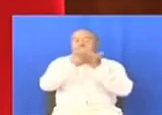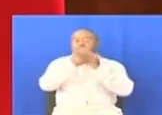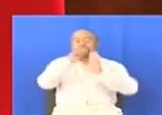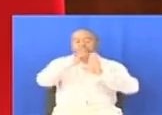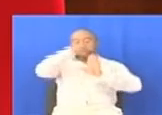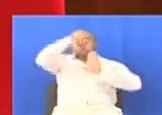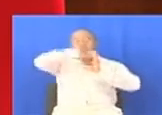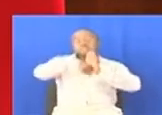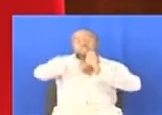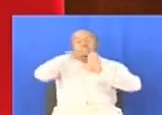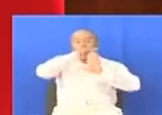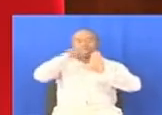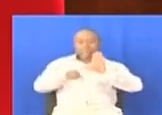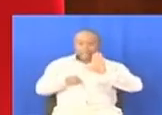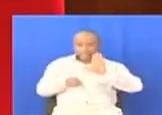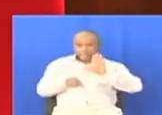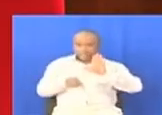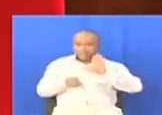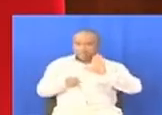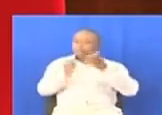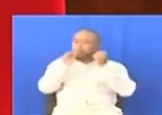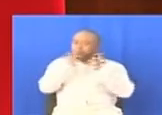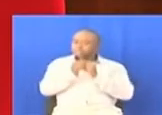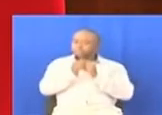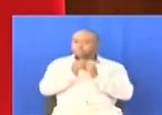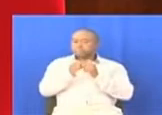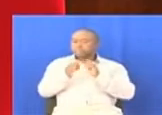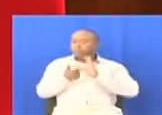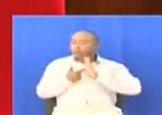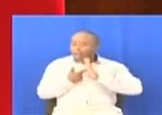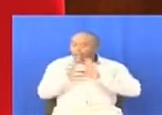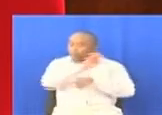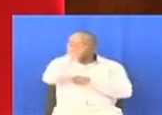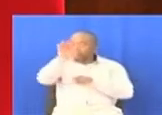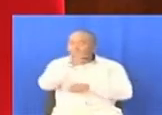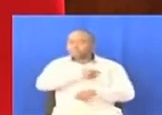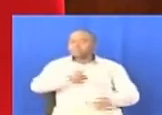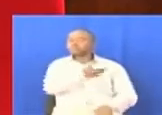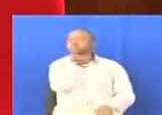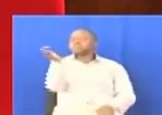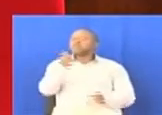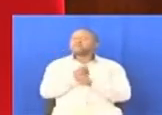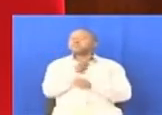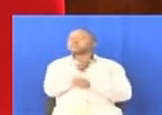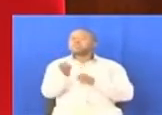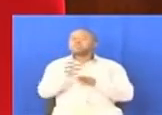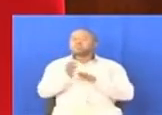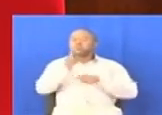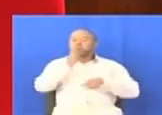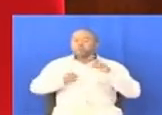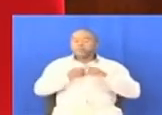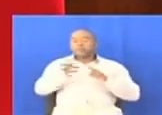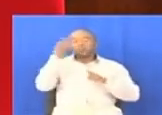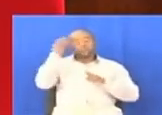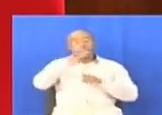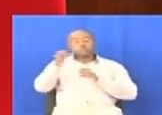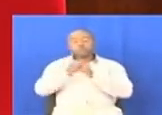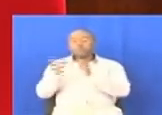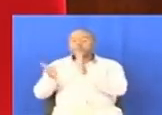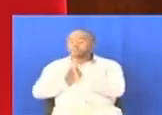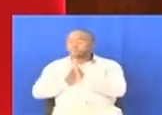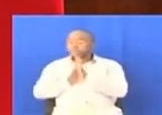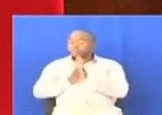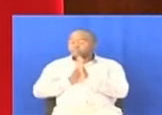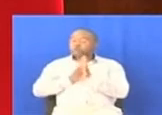marais wengine wa Sadeki kinapaswa kufanyika kwa wakati huu ili kuweza kupambana na janga hili. watu modo ya